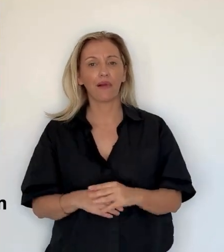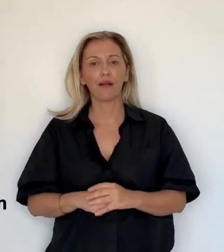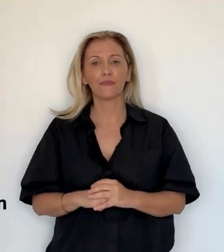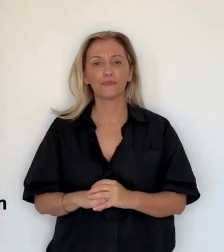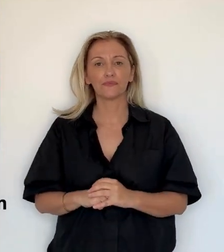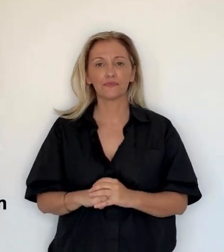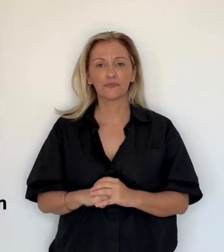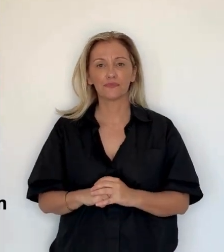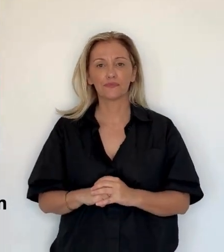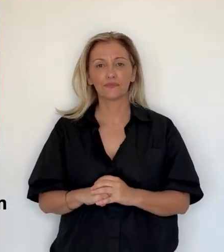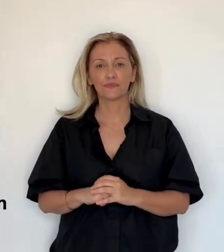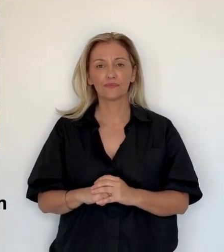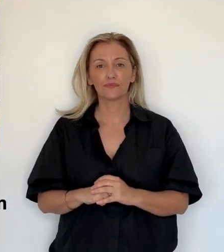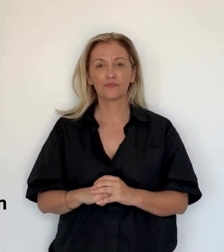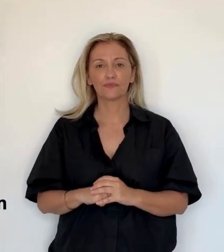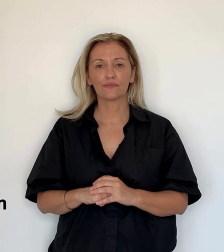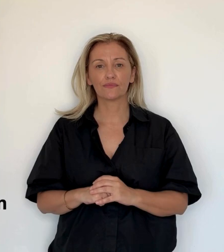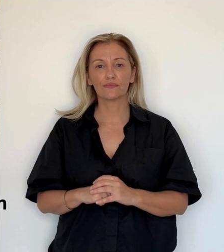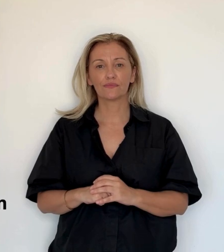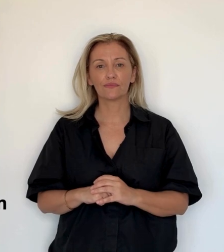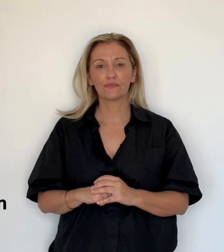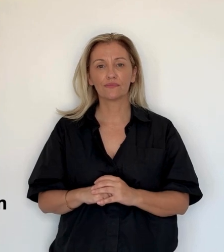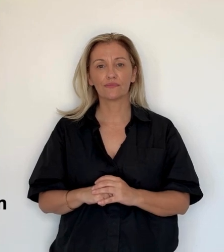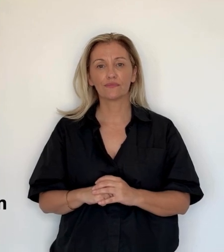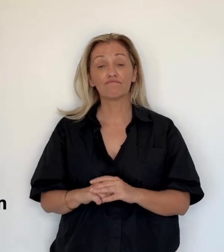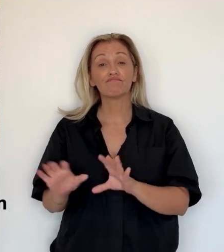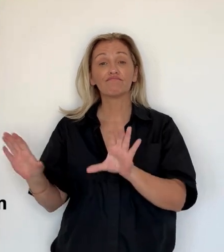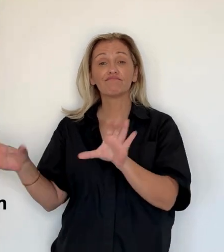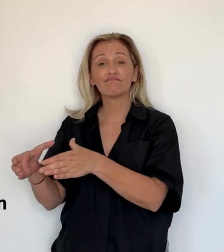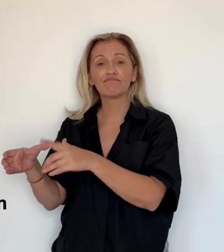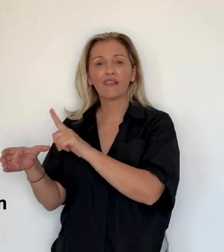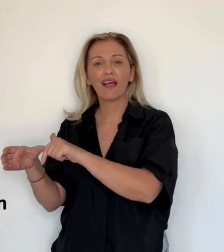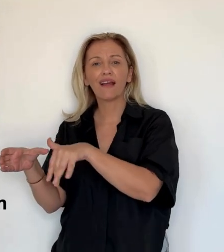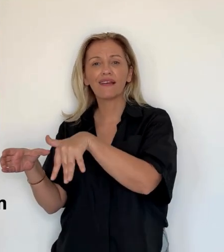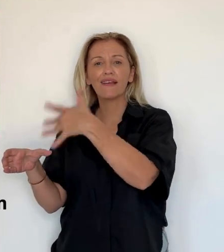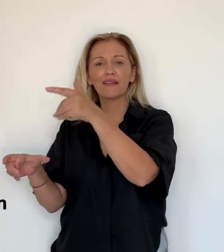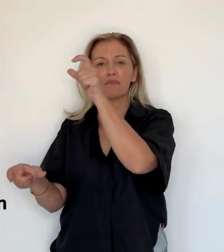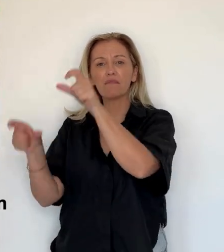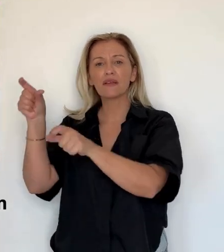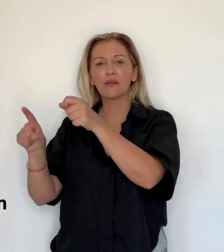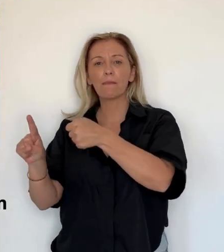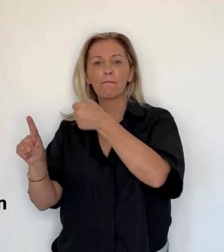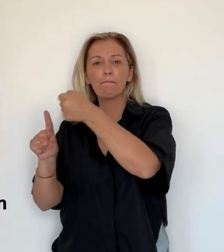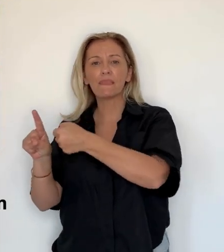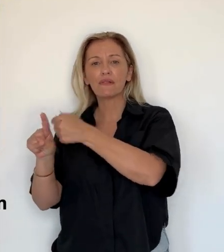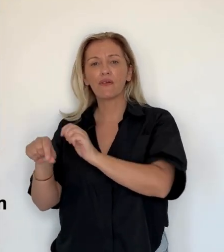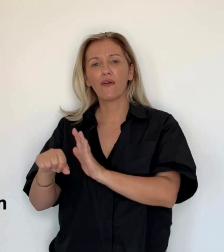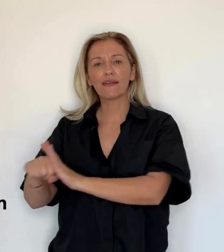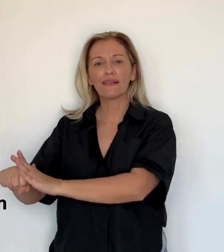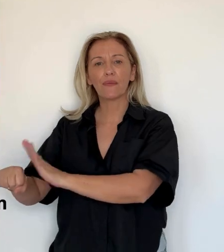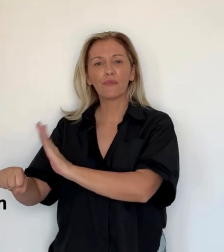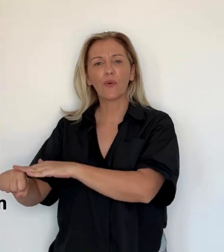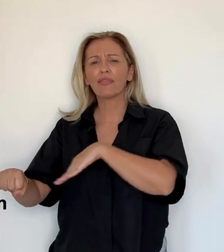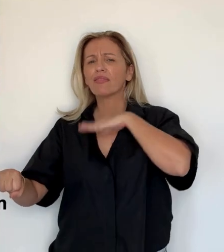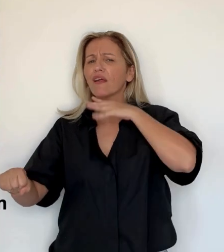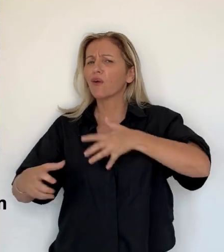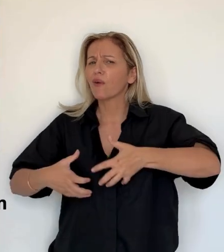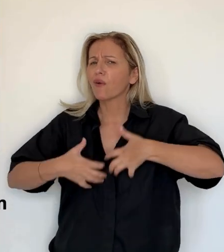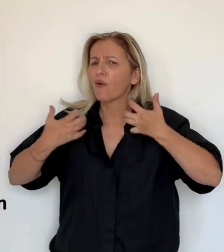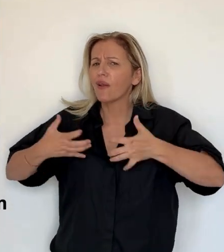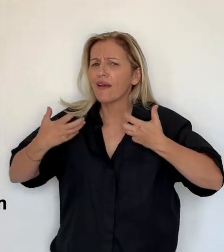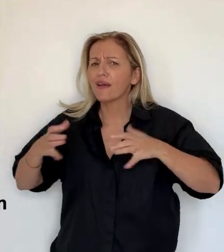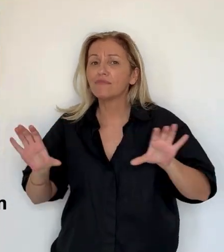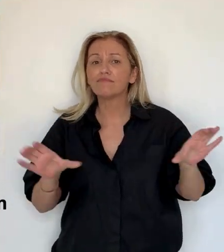Les forces de gendarmerie et de police, nombreuses, s'interposent. D'un côté, une quinzaine de militants d'extrême droite, dont une poignée